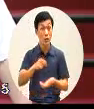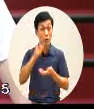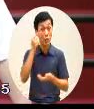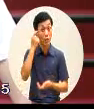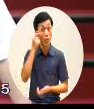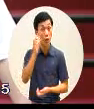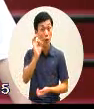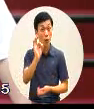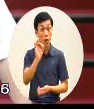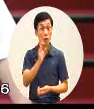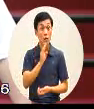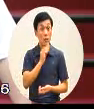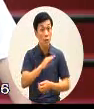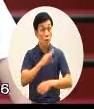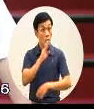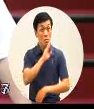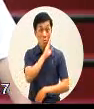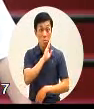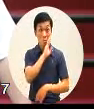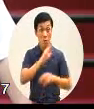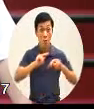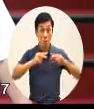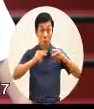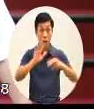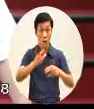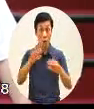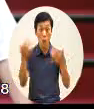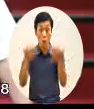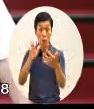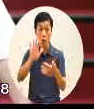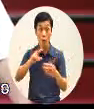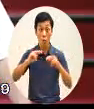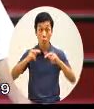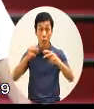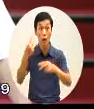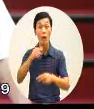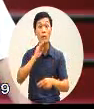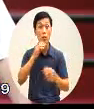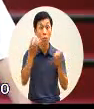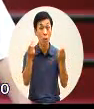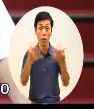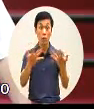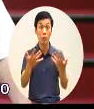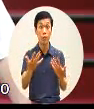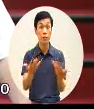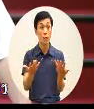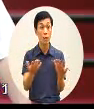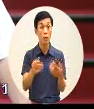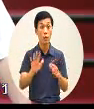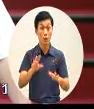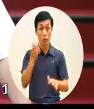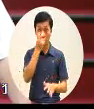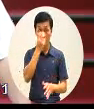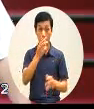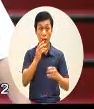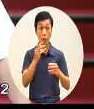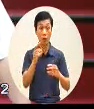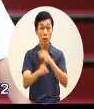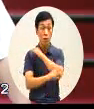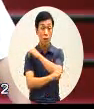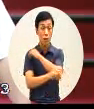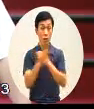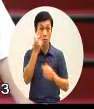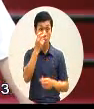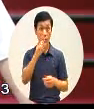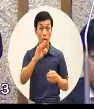有弊端、有改进、有问题、有改进还是没问题？ 以这个环境目前查核的结果哈，